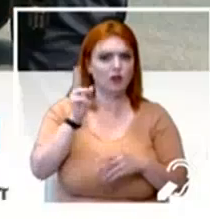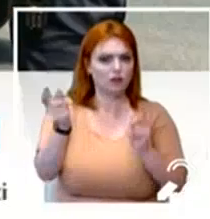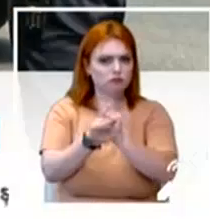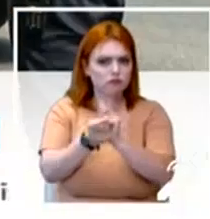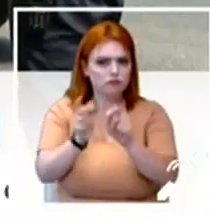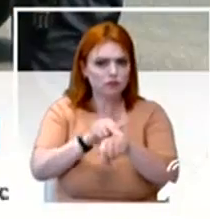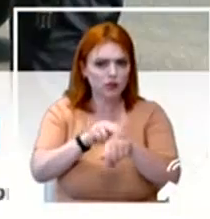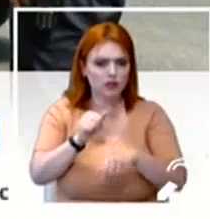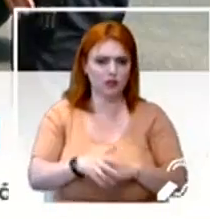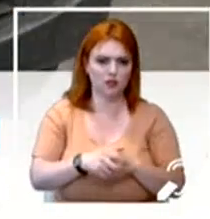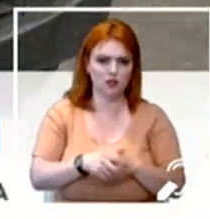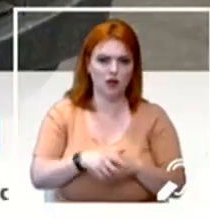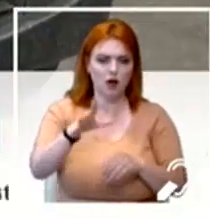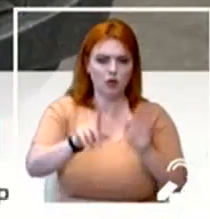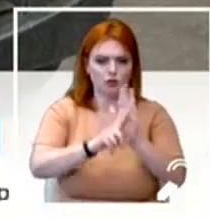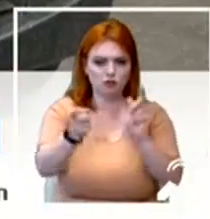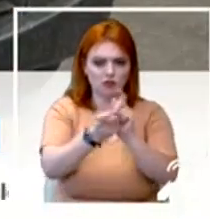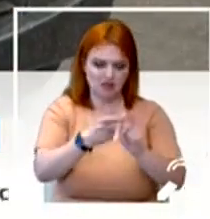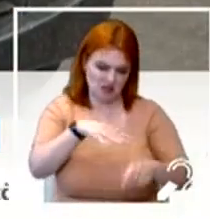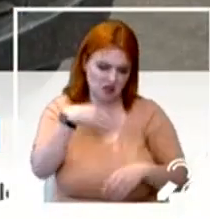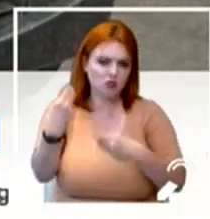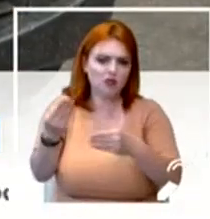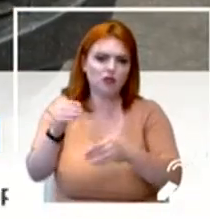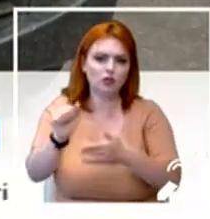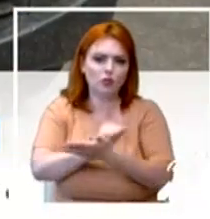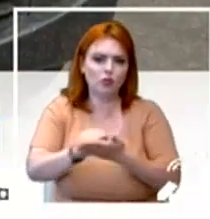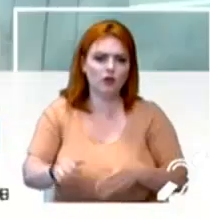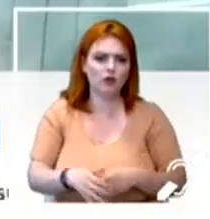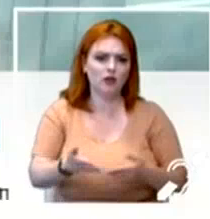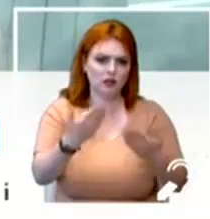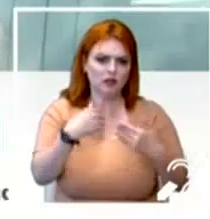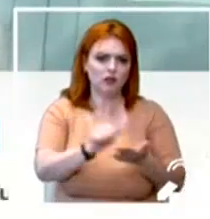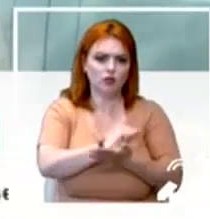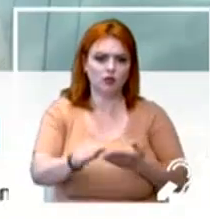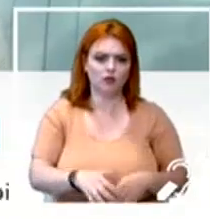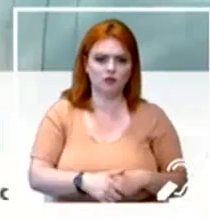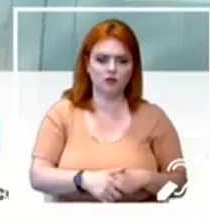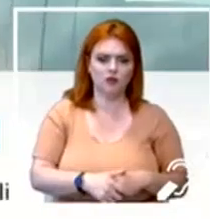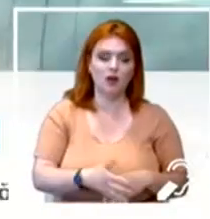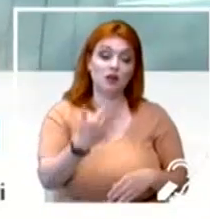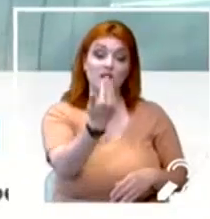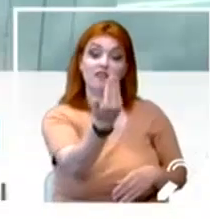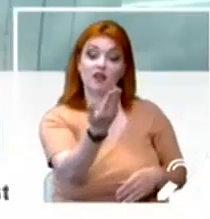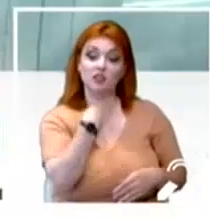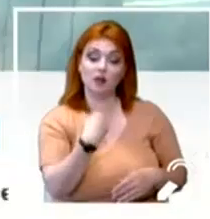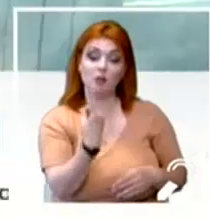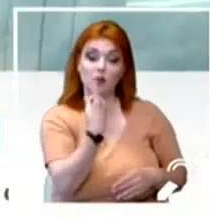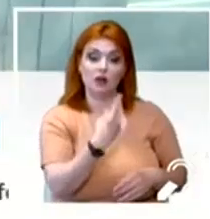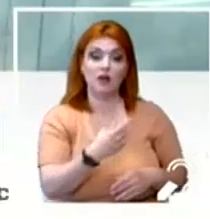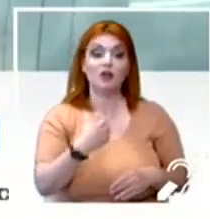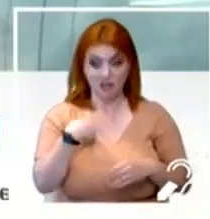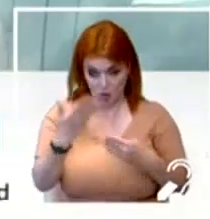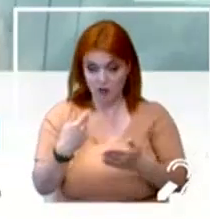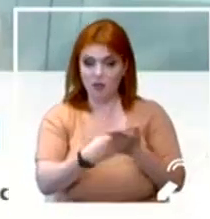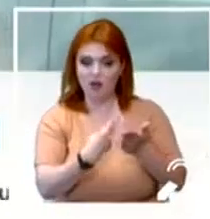excesivă, a refuzat să prezinte actele polițiștilor de patrulare. Предоставьте, пожалуйста, документ. Предоставьте сначала ваши документы. Я